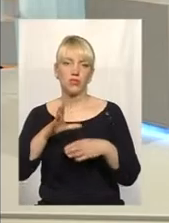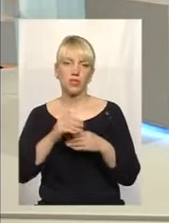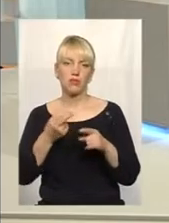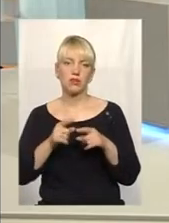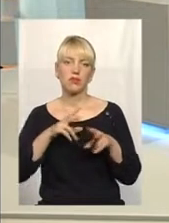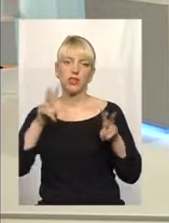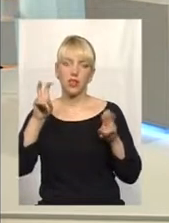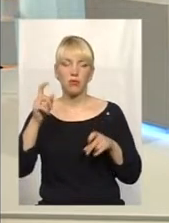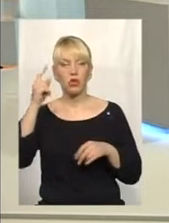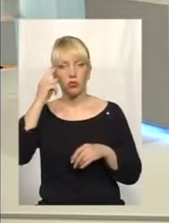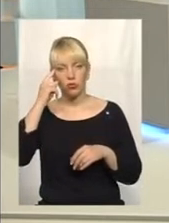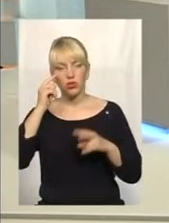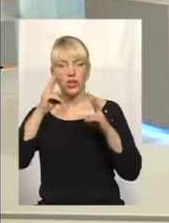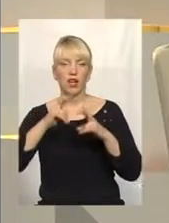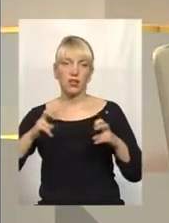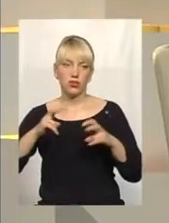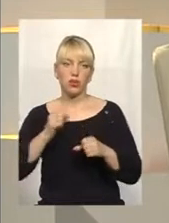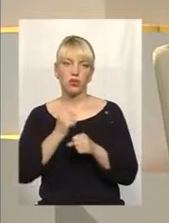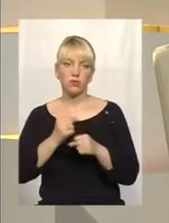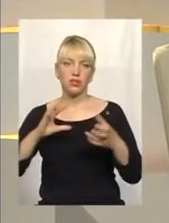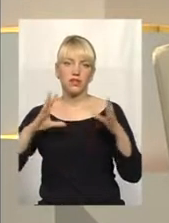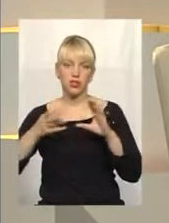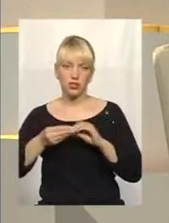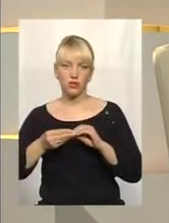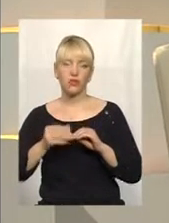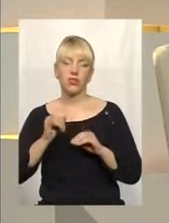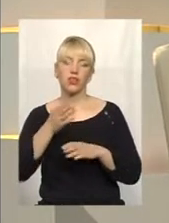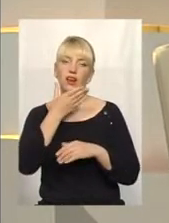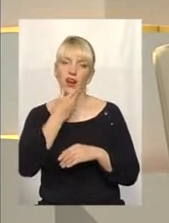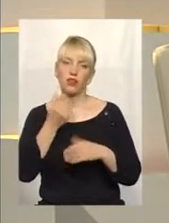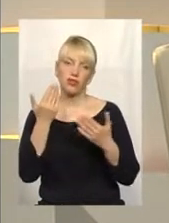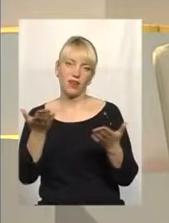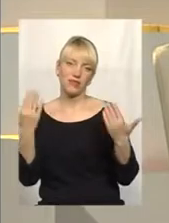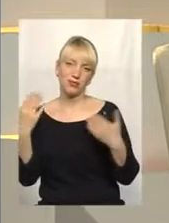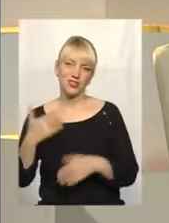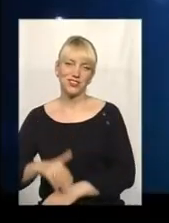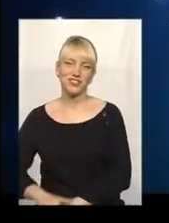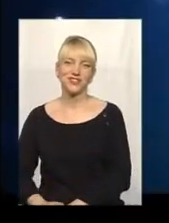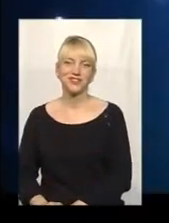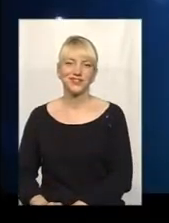тема. Думайте, аналізуйте, робіть висновки і гарного вам відпочинку.